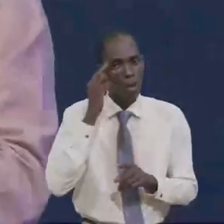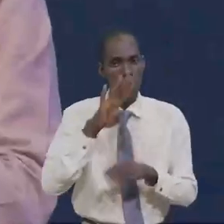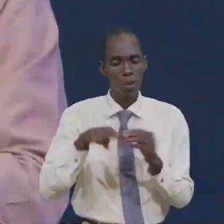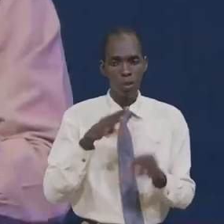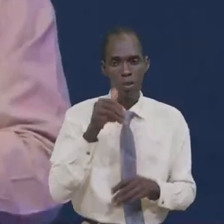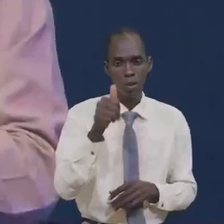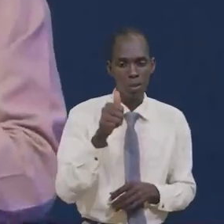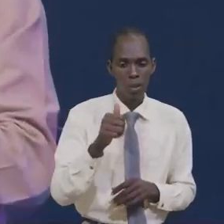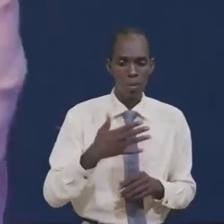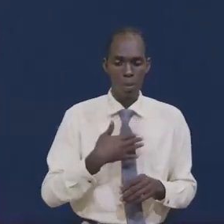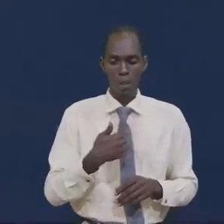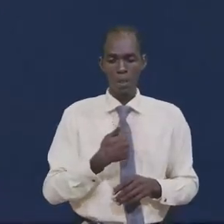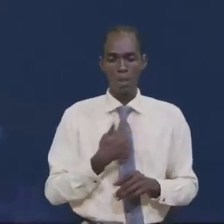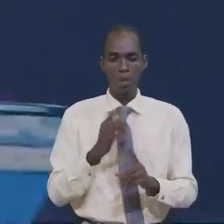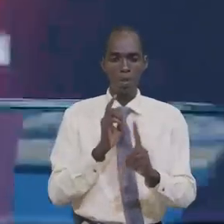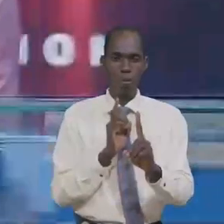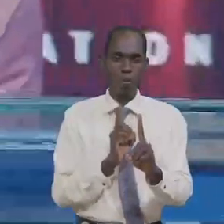un à un